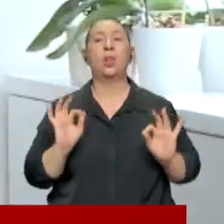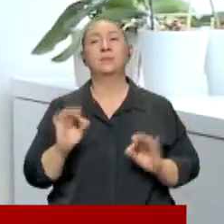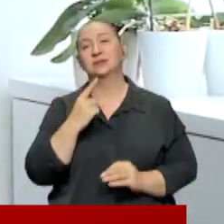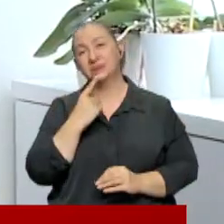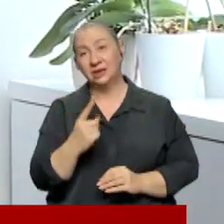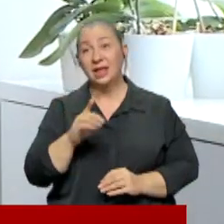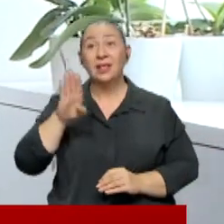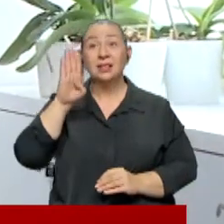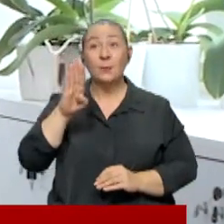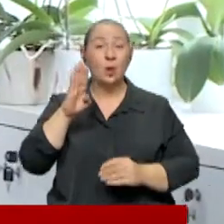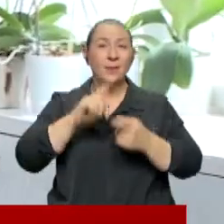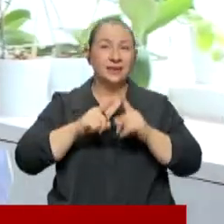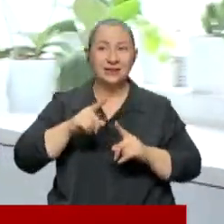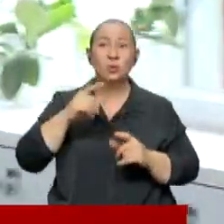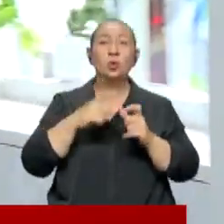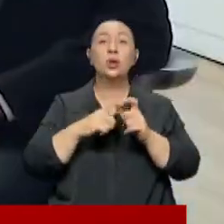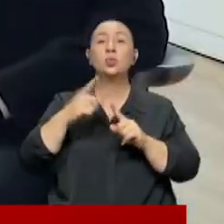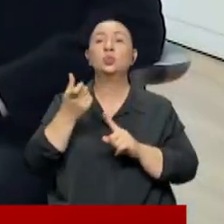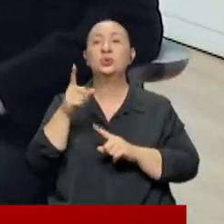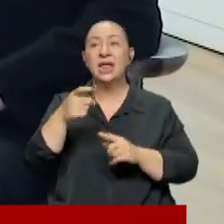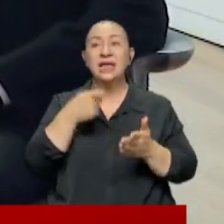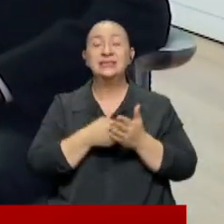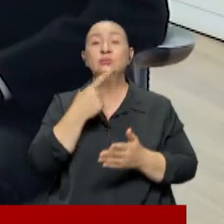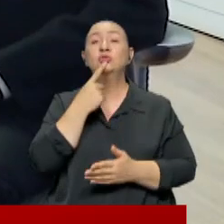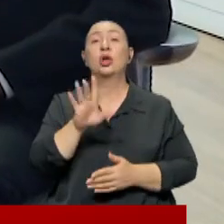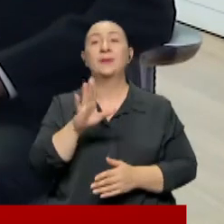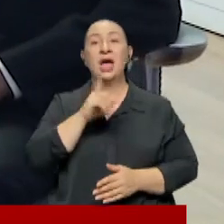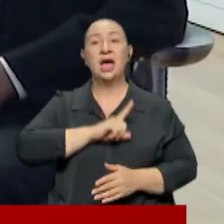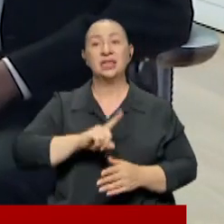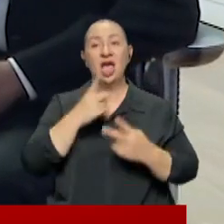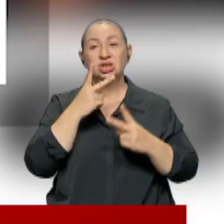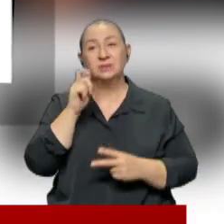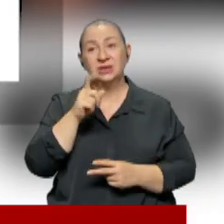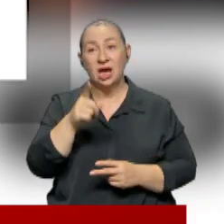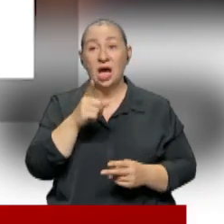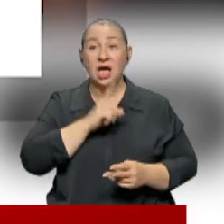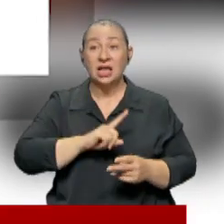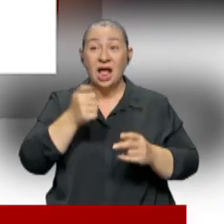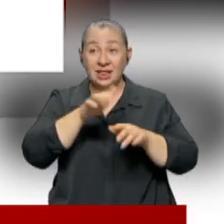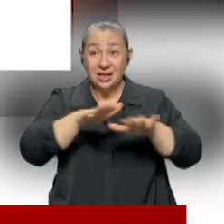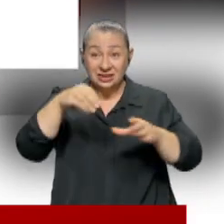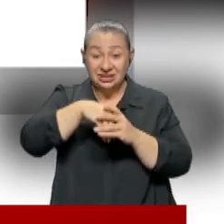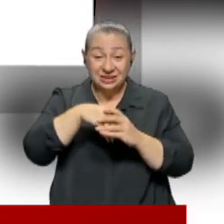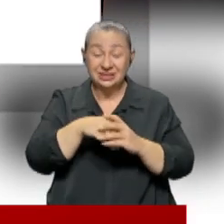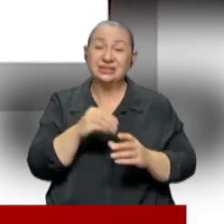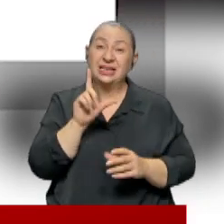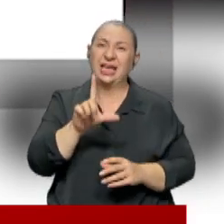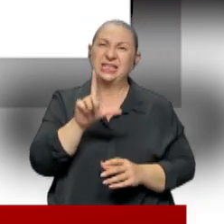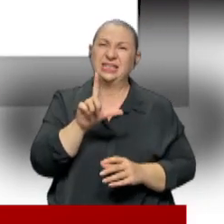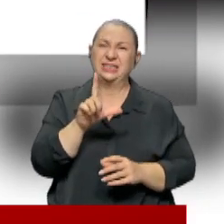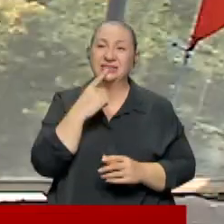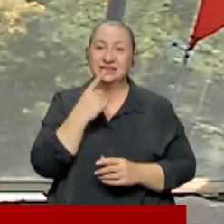verdi. Demokrat Parti lideri Gültekin Uysal da isim vermeden aday açıklaması yaptı. Adayın altılı masa içinden çıkması